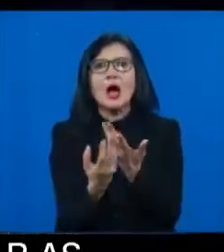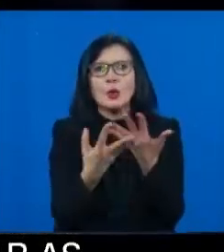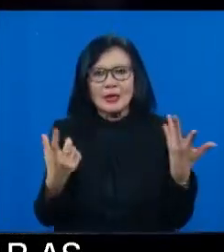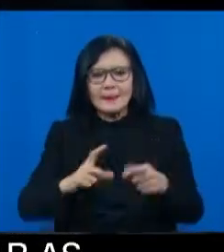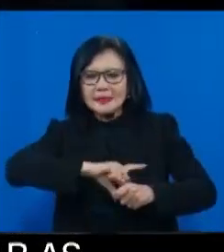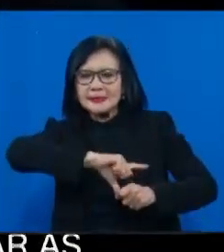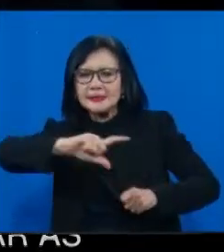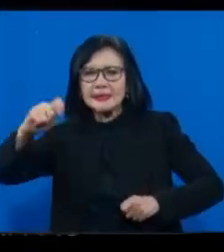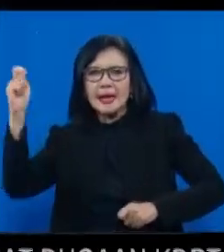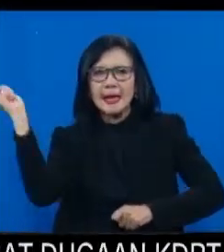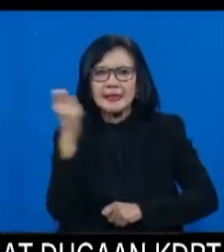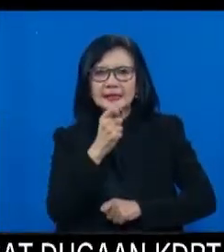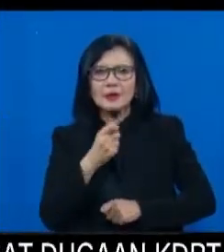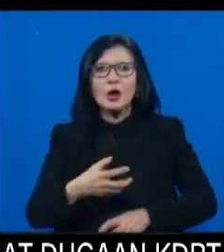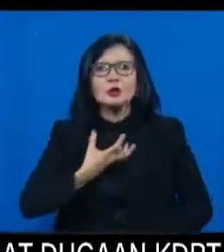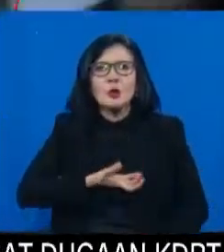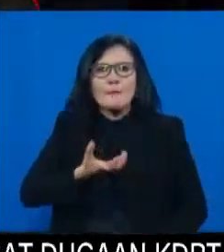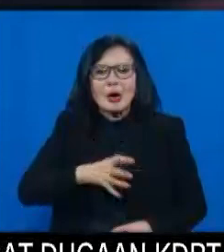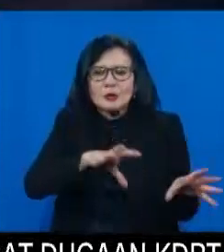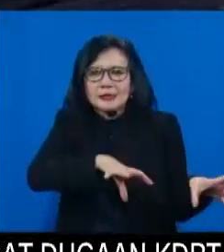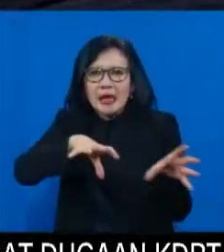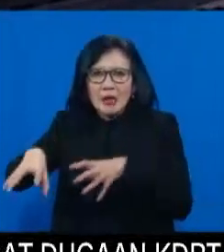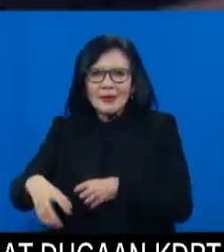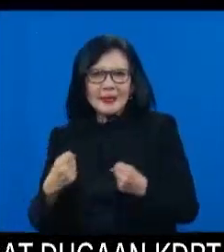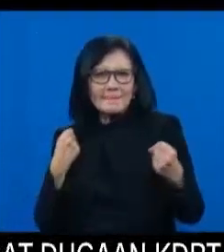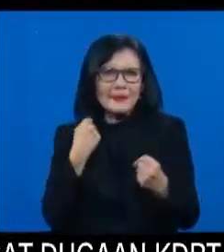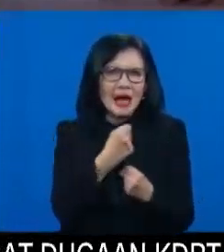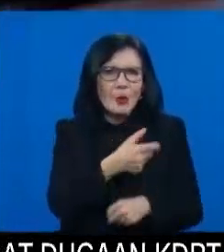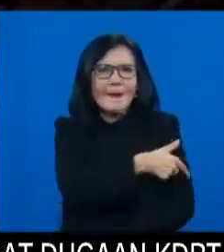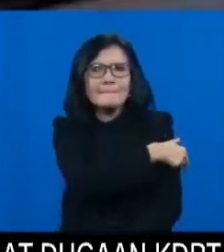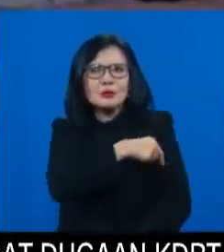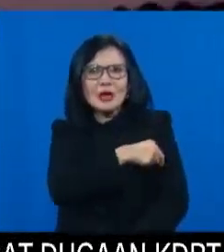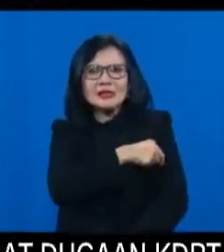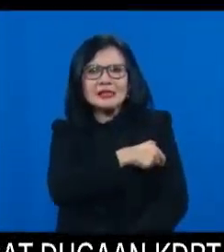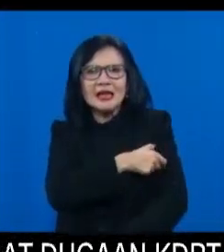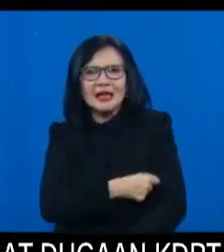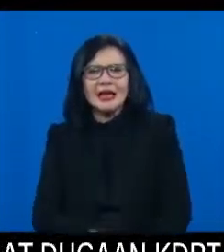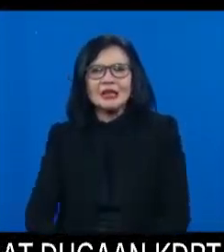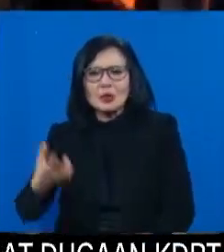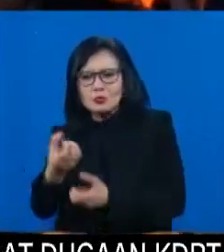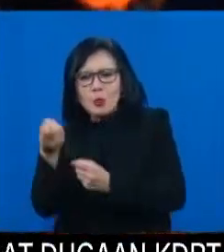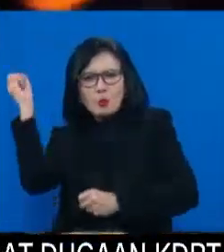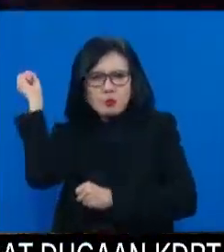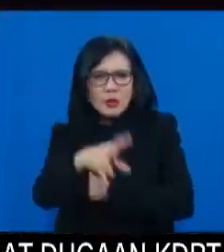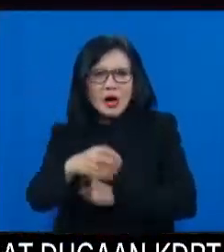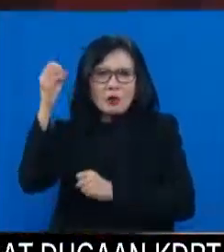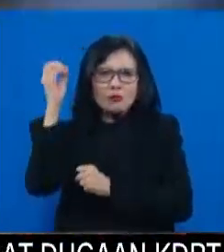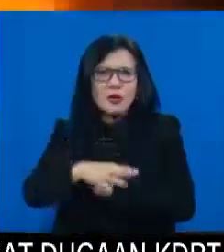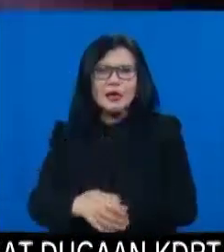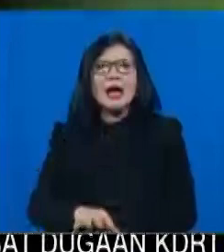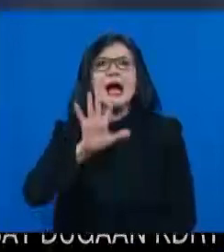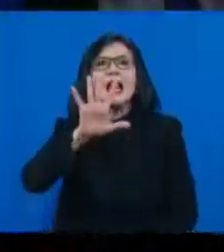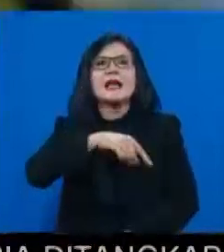tajam. Saat akan dievakuasi, AS sempat melawan petugas dengan melempari petugas menggunakan batu. Setelah 5